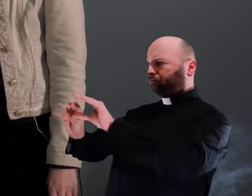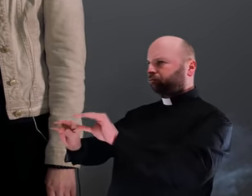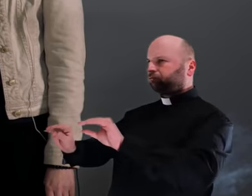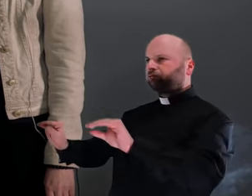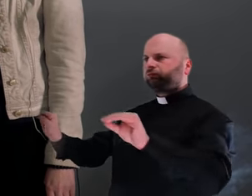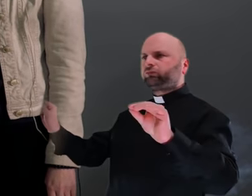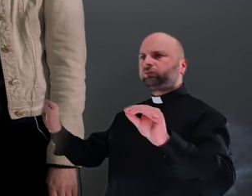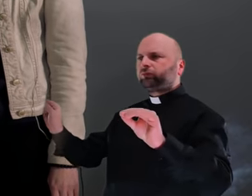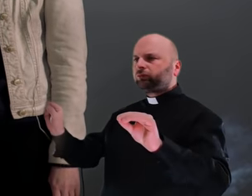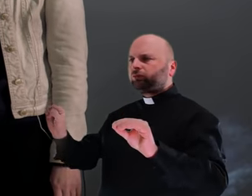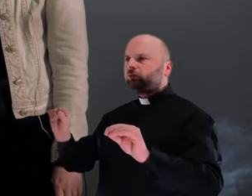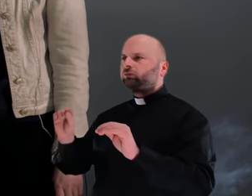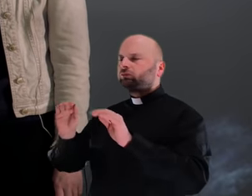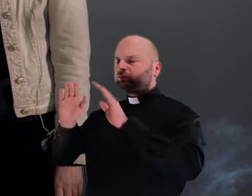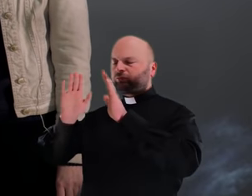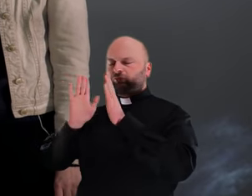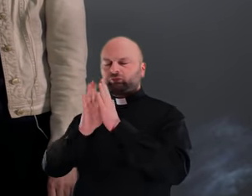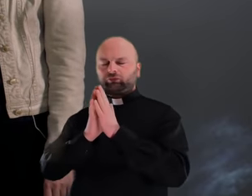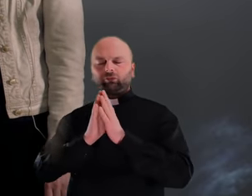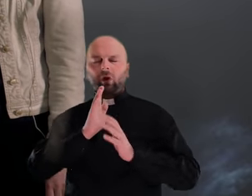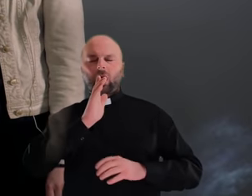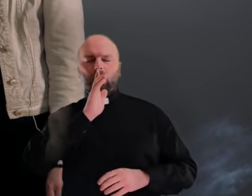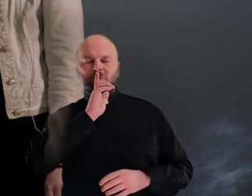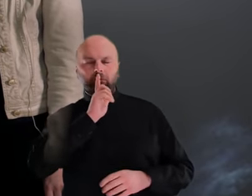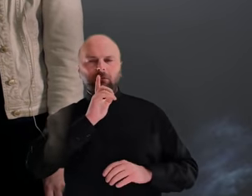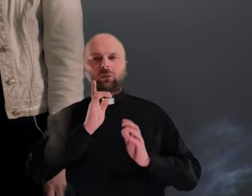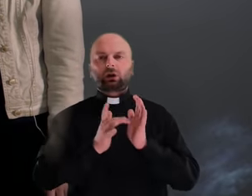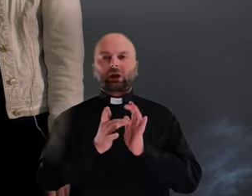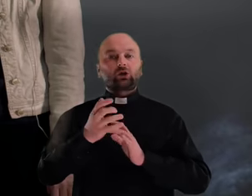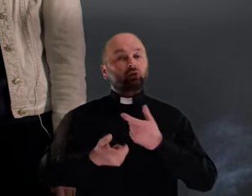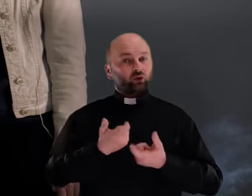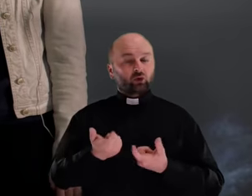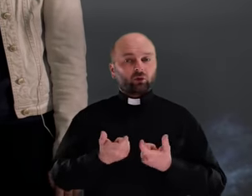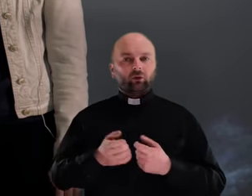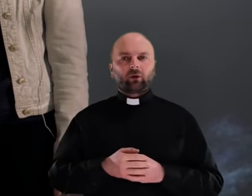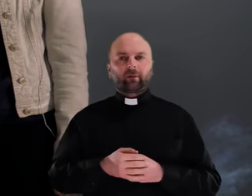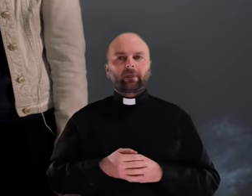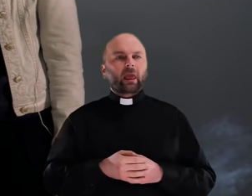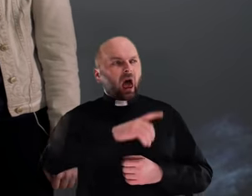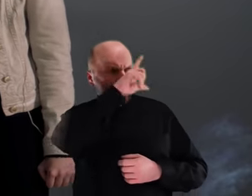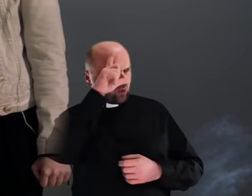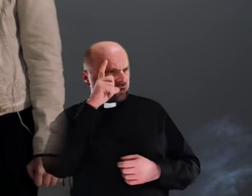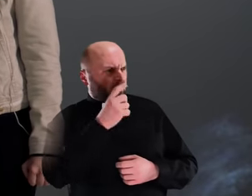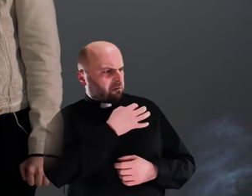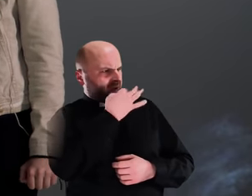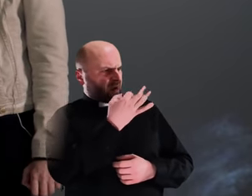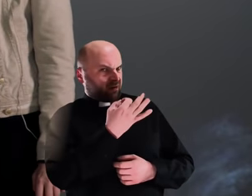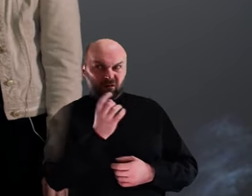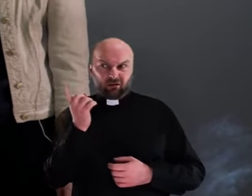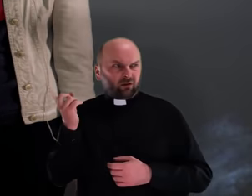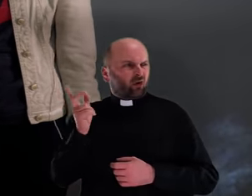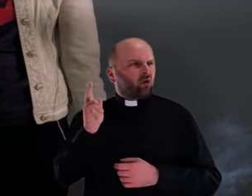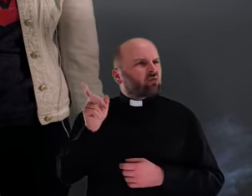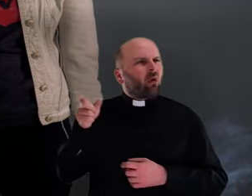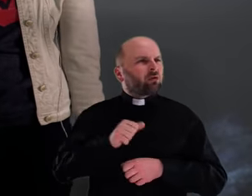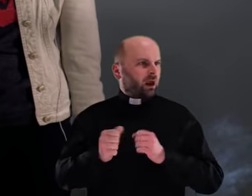nastała głęboka cisza. A ludzie pytali zdumieni: